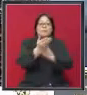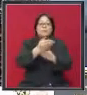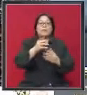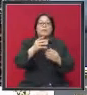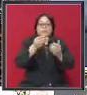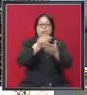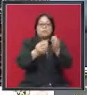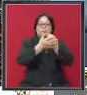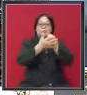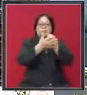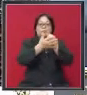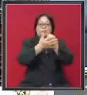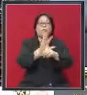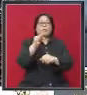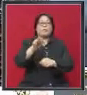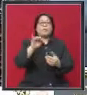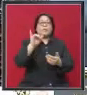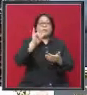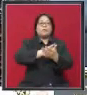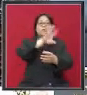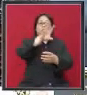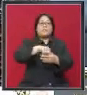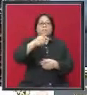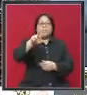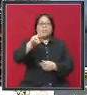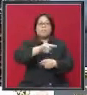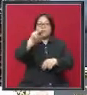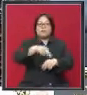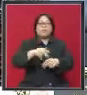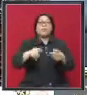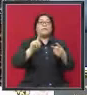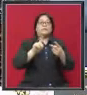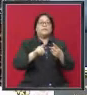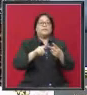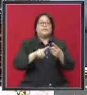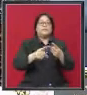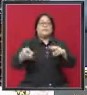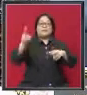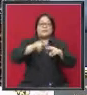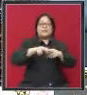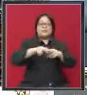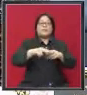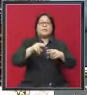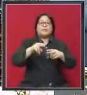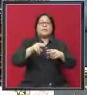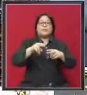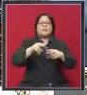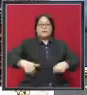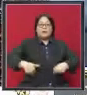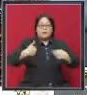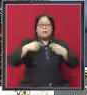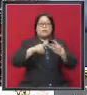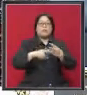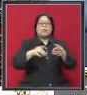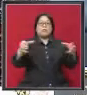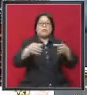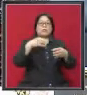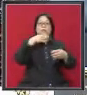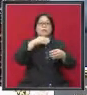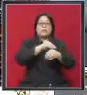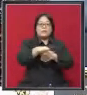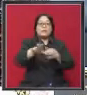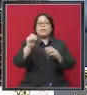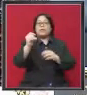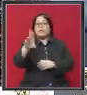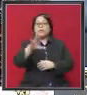kumpulan wang COVID-19 yang merangkumi bantuan prihatin nasional, tambahan bantuan sara hidup, bantuan kepada golongan muda terjejas